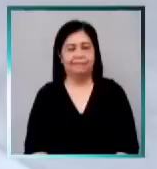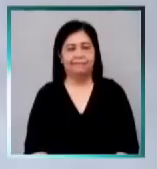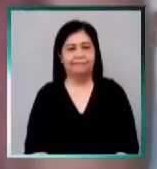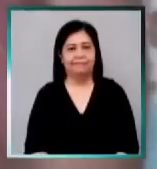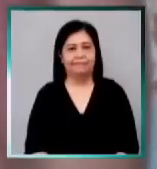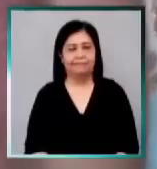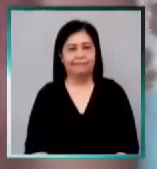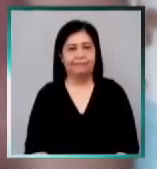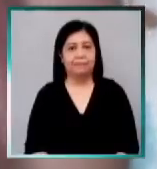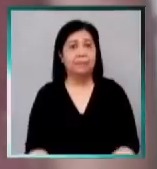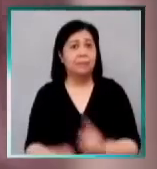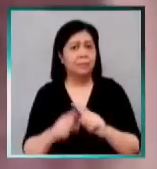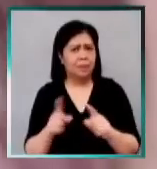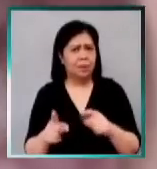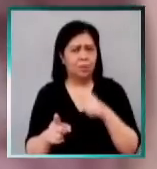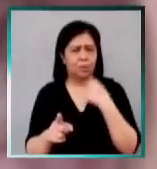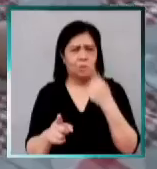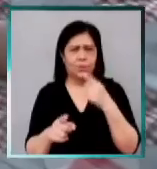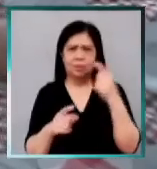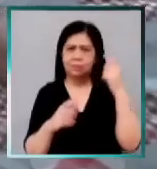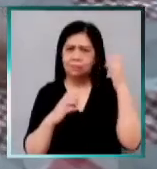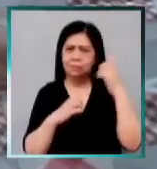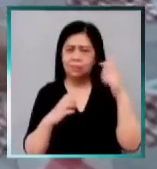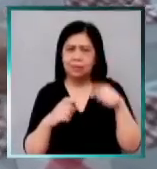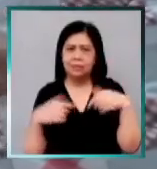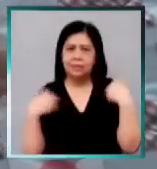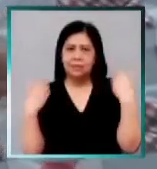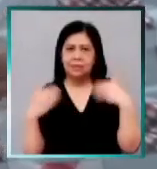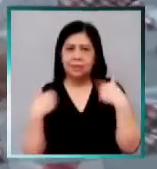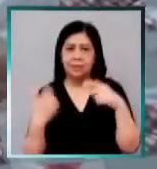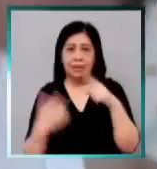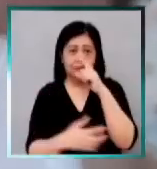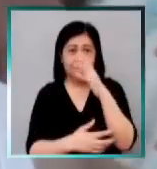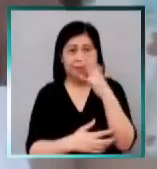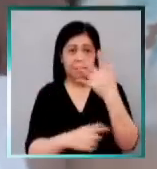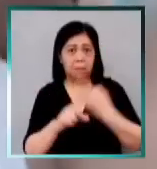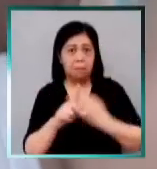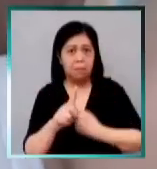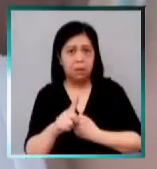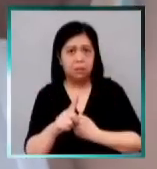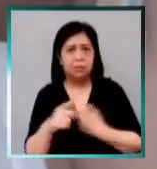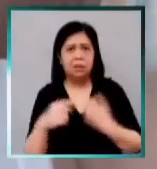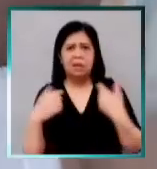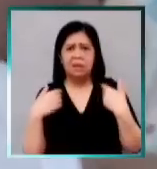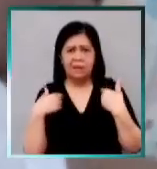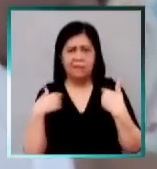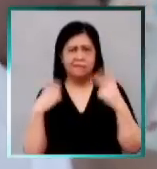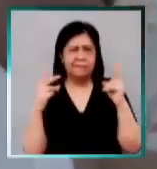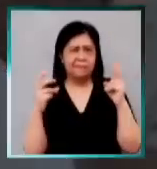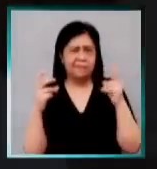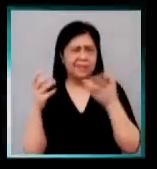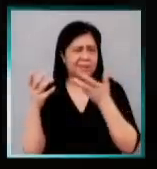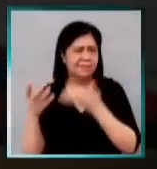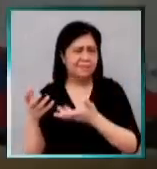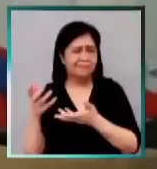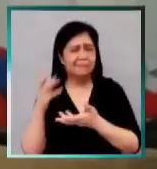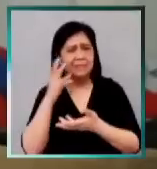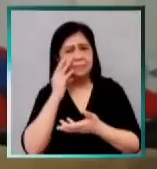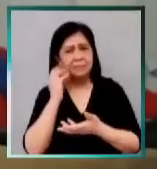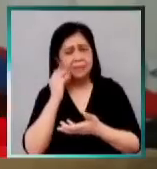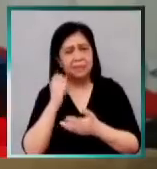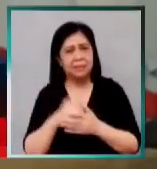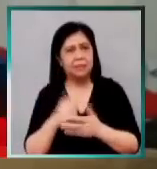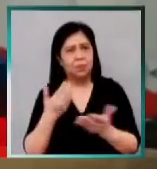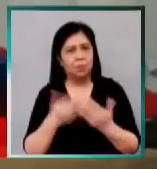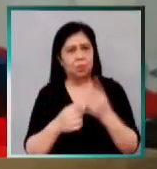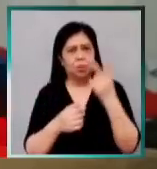Ngunit sinong mag-aakala na sa murang edad na 5 buwan, may mabigat na siyang pinagdaanan. Parang 2 na po yung ulo